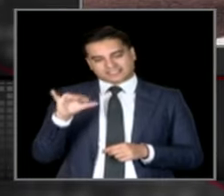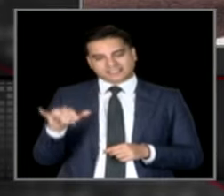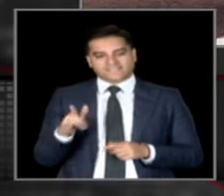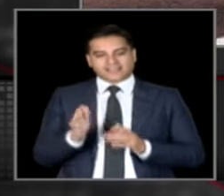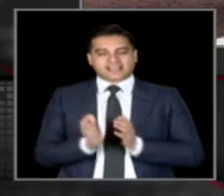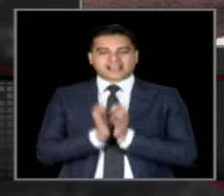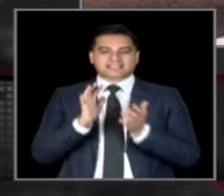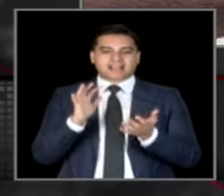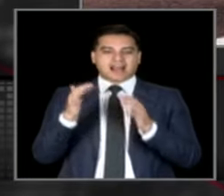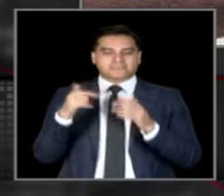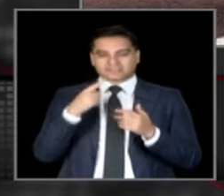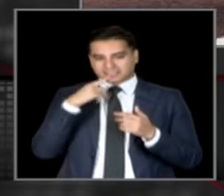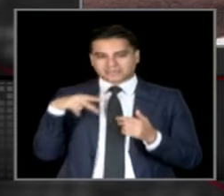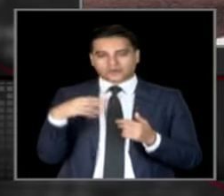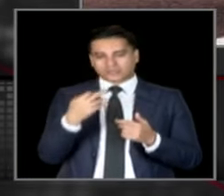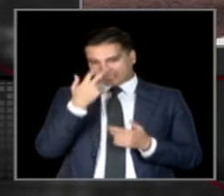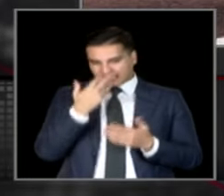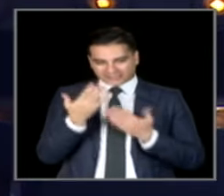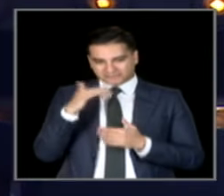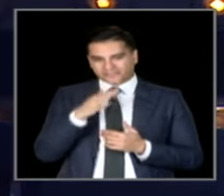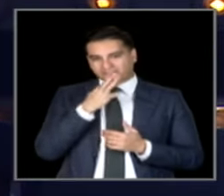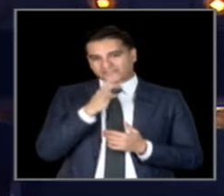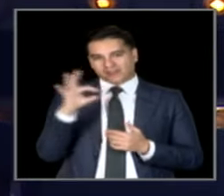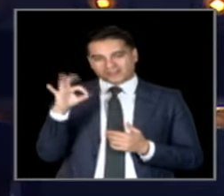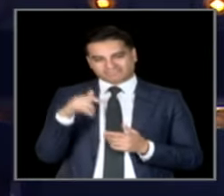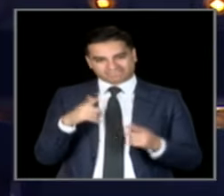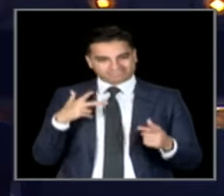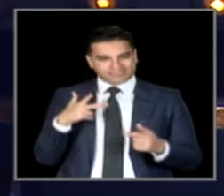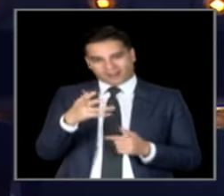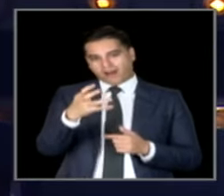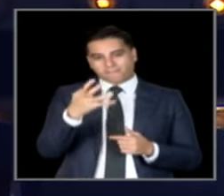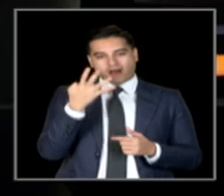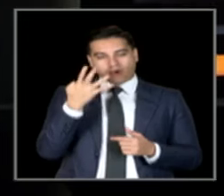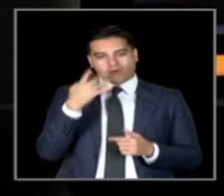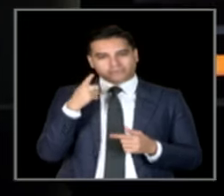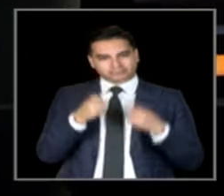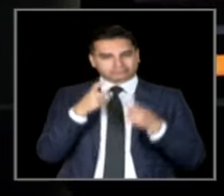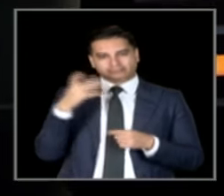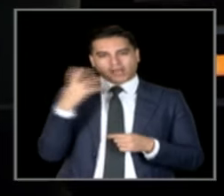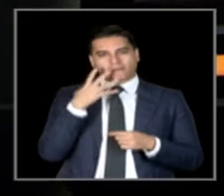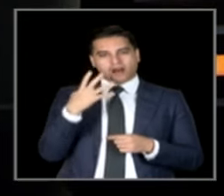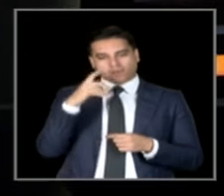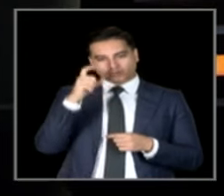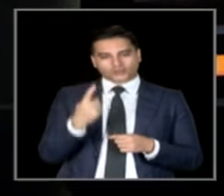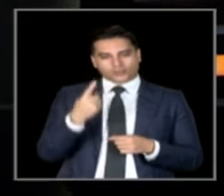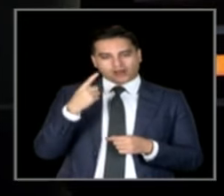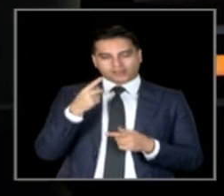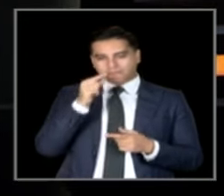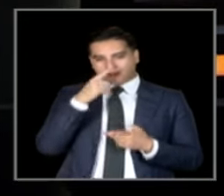كأس العالم 38 في فرنسا، سجل الأربع أهداف ضد